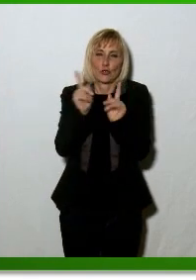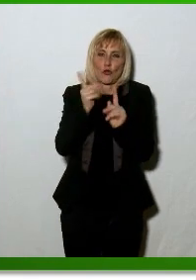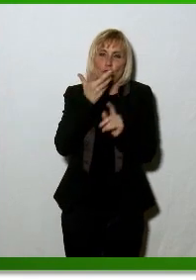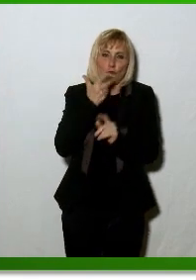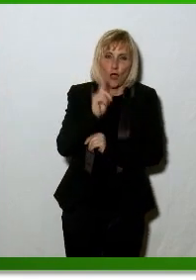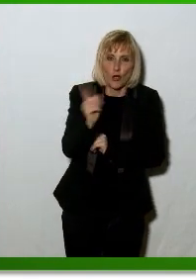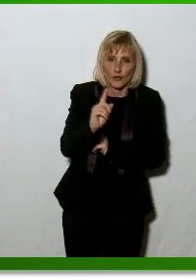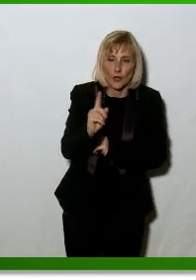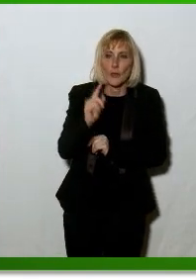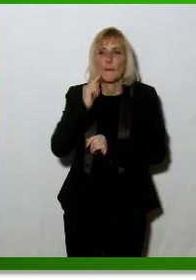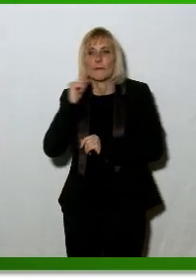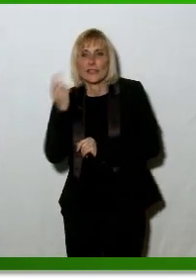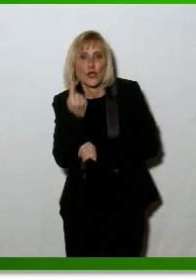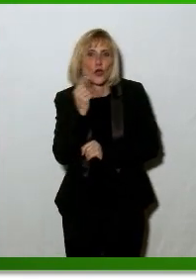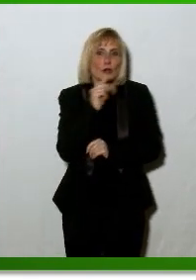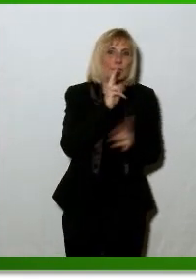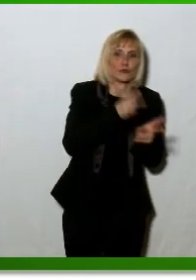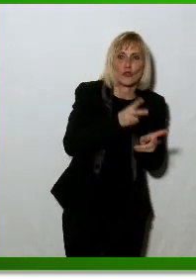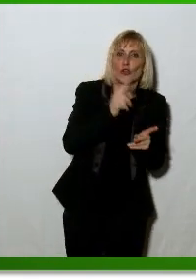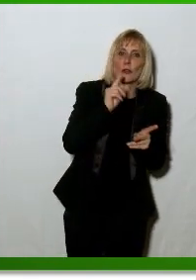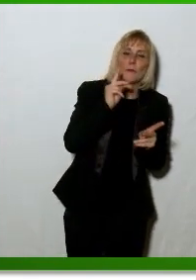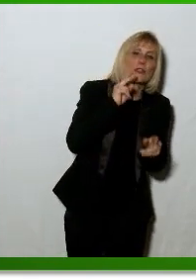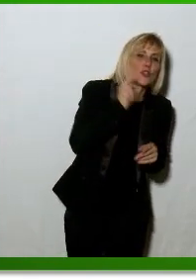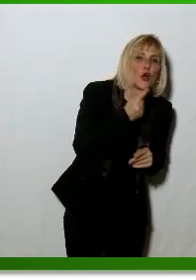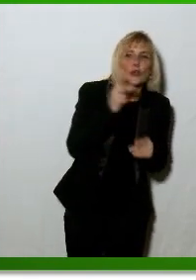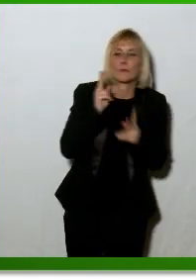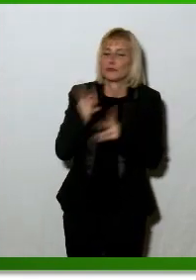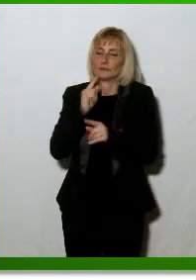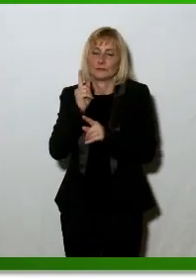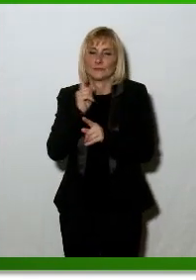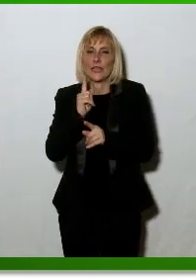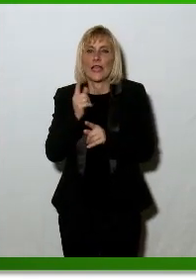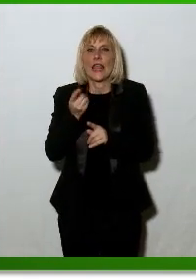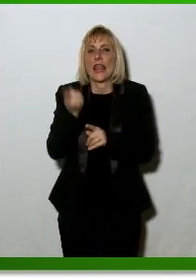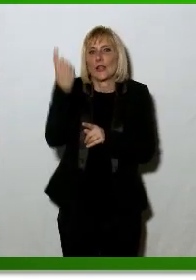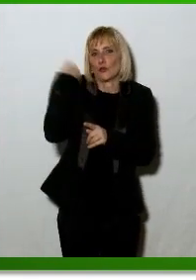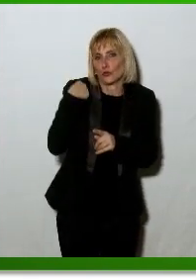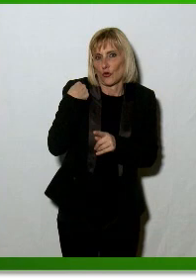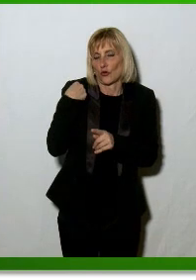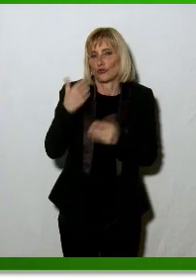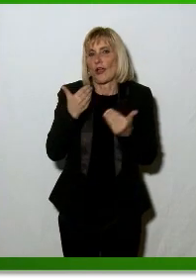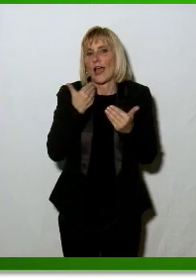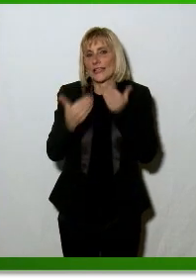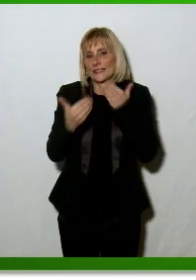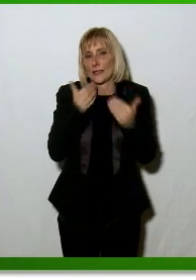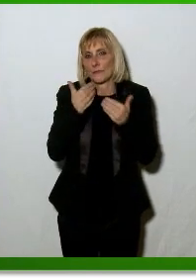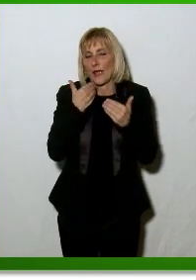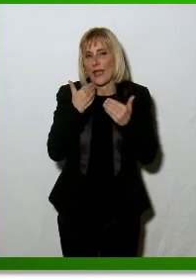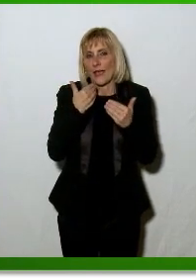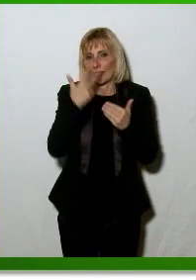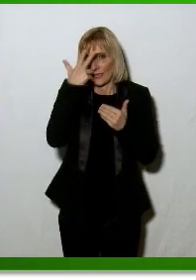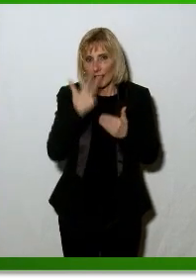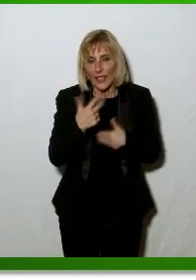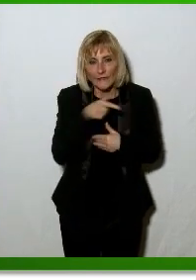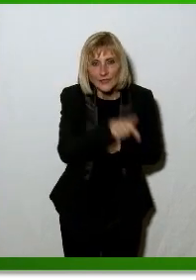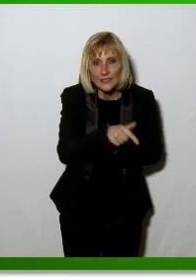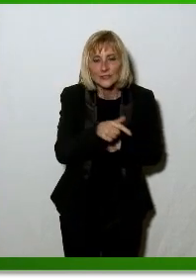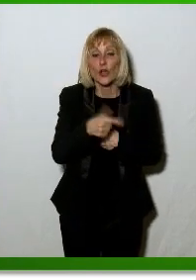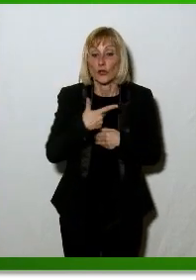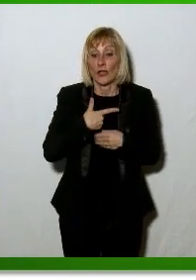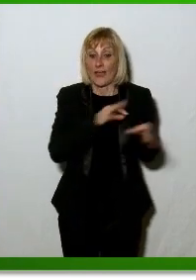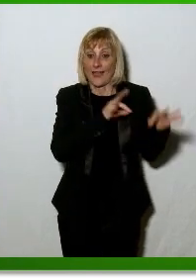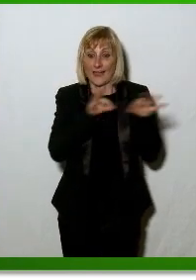dell'altra Anzi anzi nella scorsa assemblea lo scorso anno ora a Treviso saluto il sindaco che ci ha